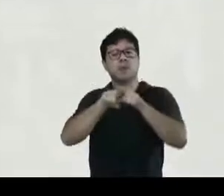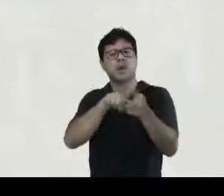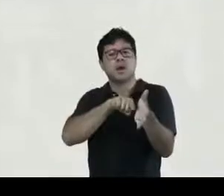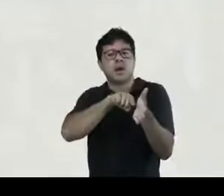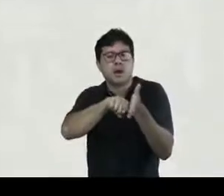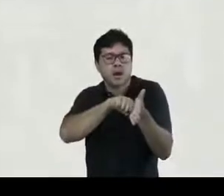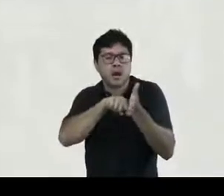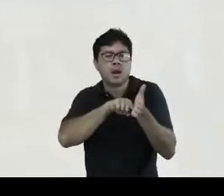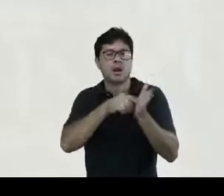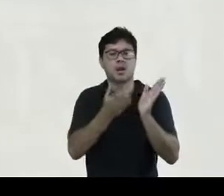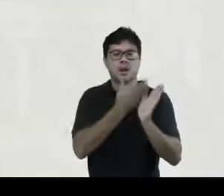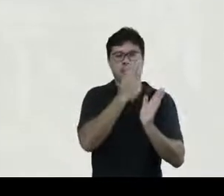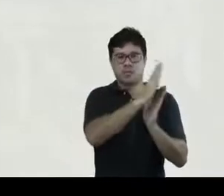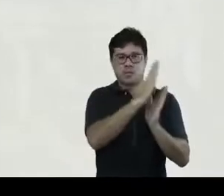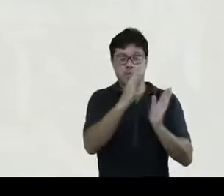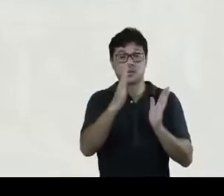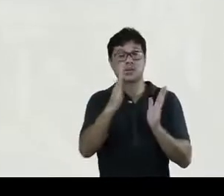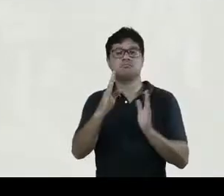zusammenfasst.